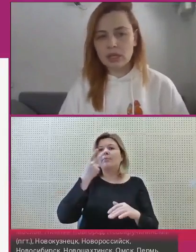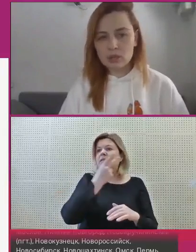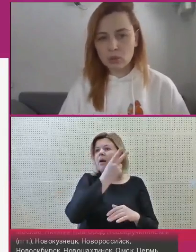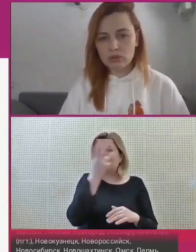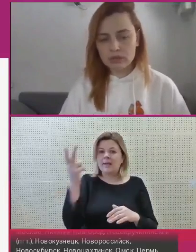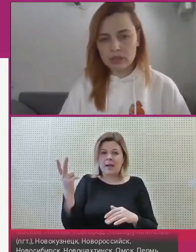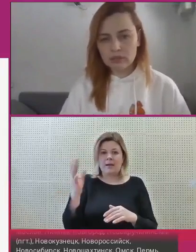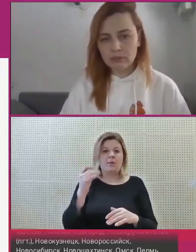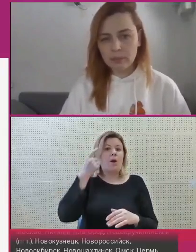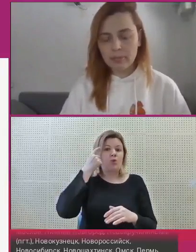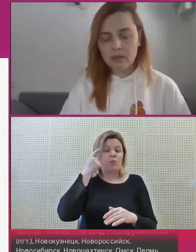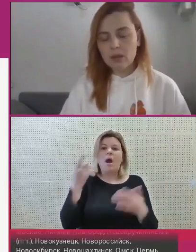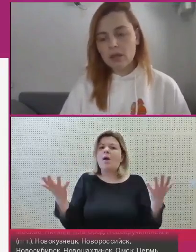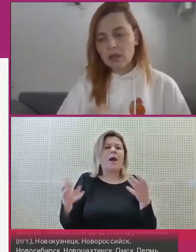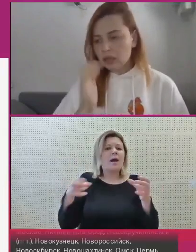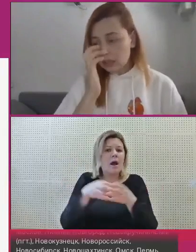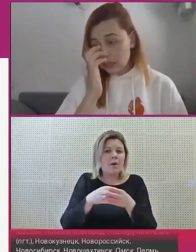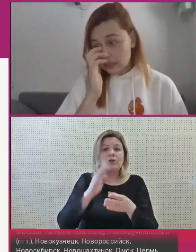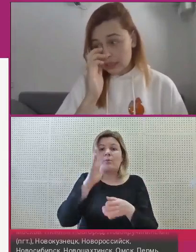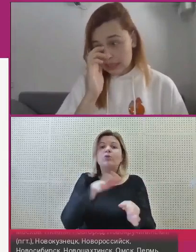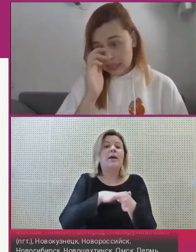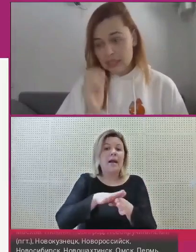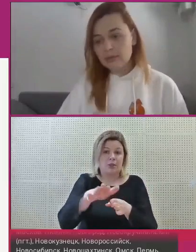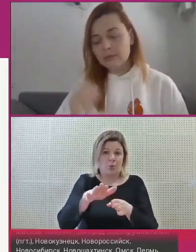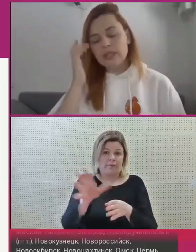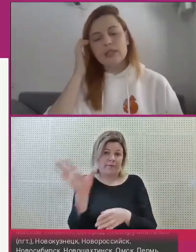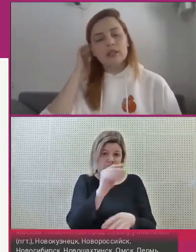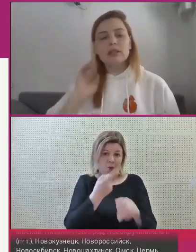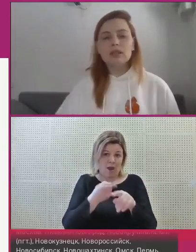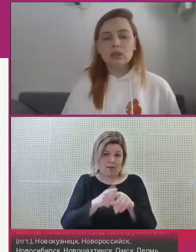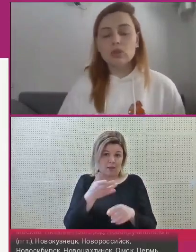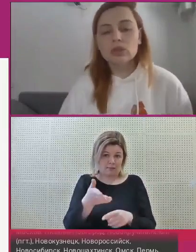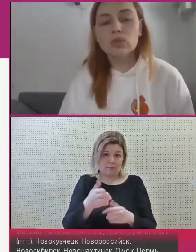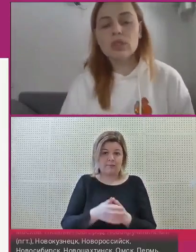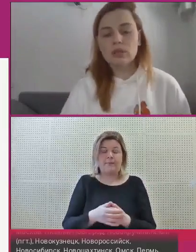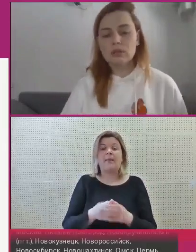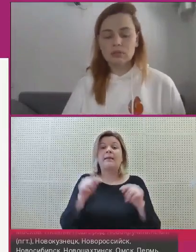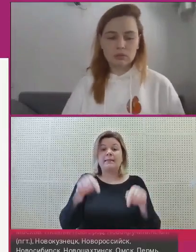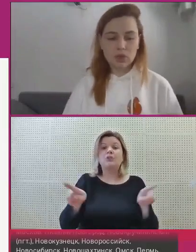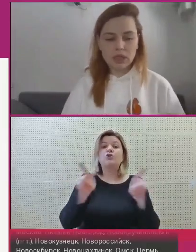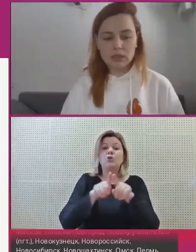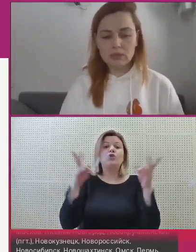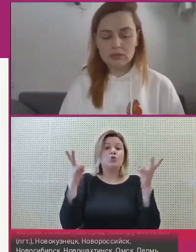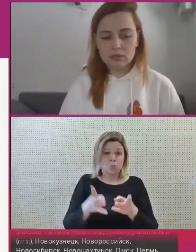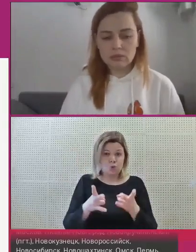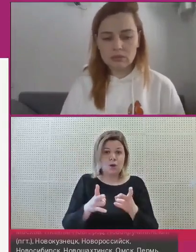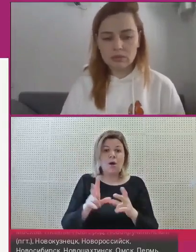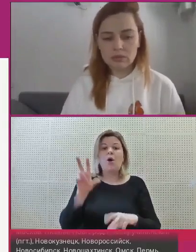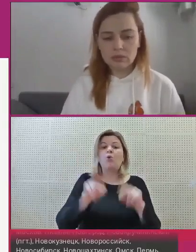будет реализовывать это. И здесь на самом деле тоже нужно